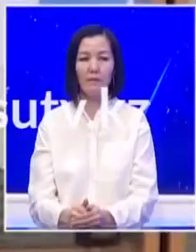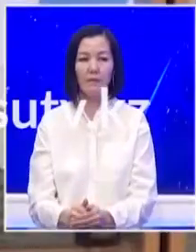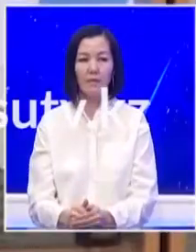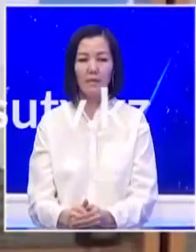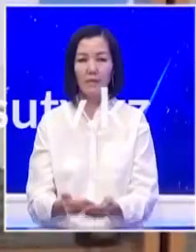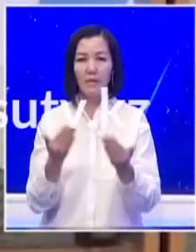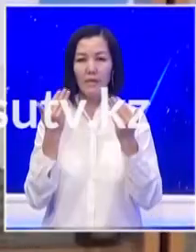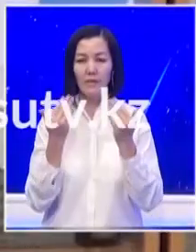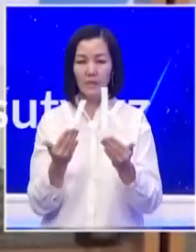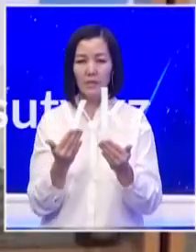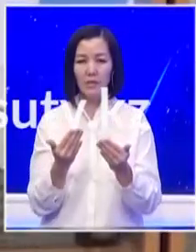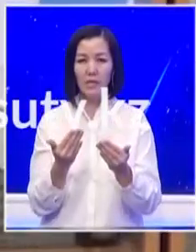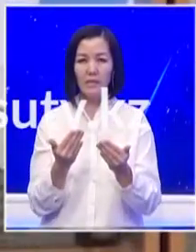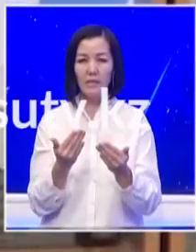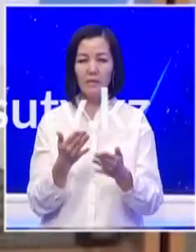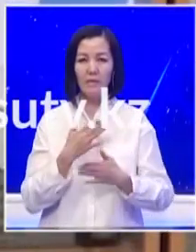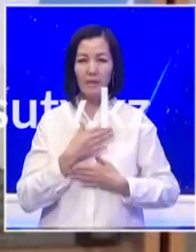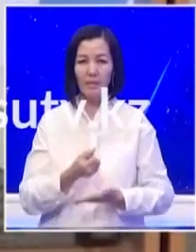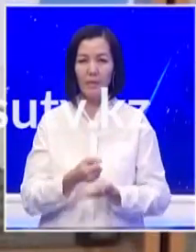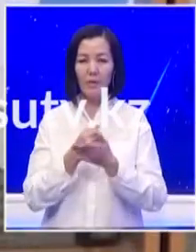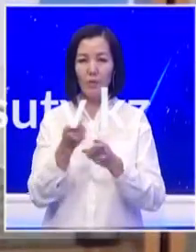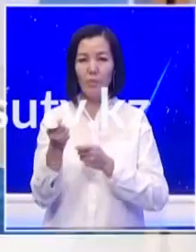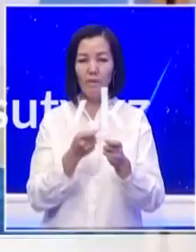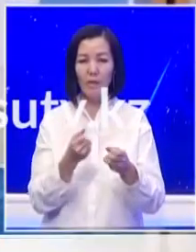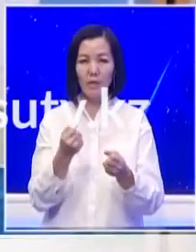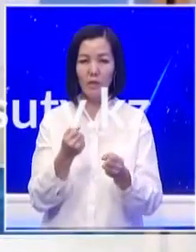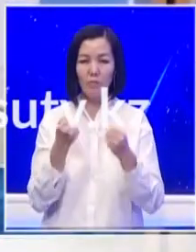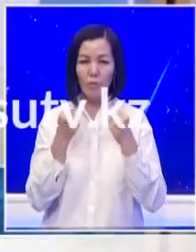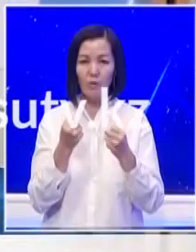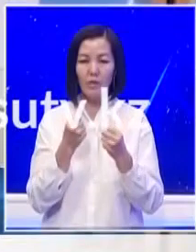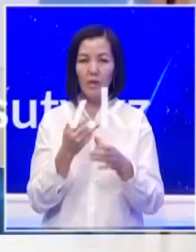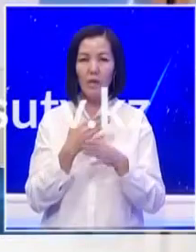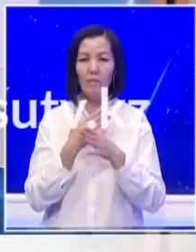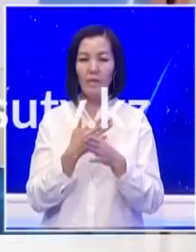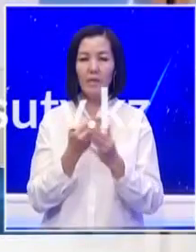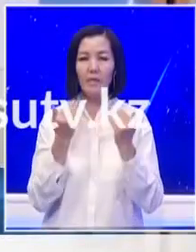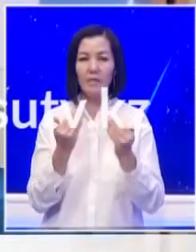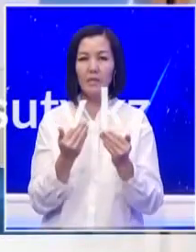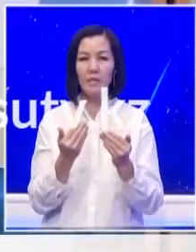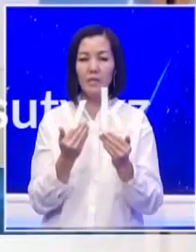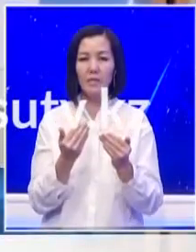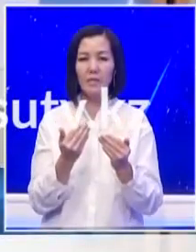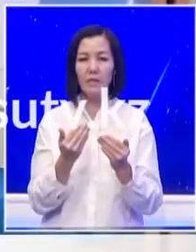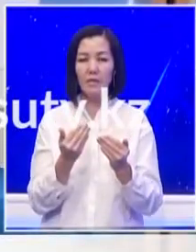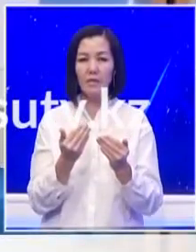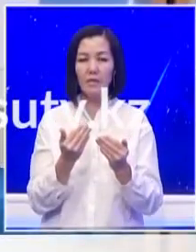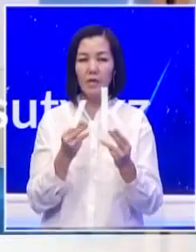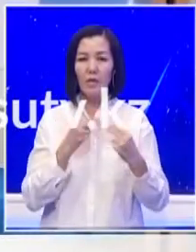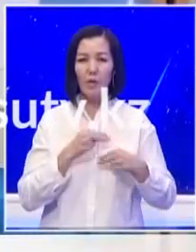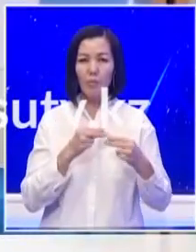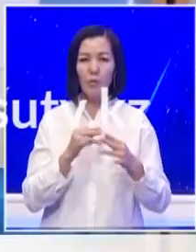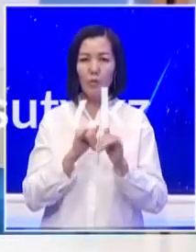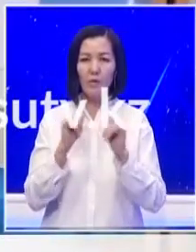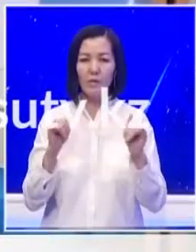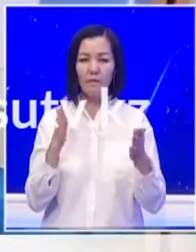Сейчас вот очень неплохо нас поддерживает управление спорта. И благодаря этому мы сейчас смогли развернуть такую работу, что у